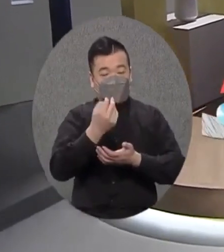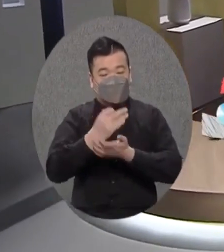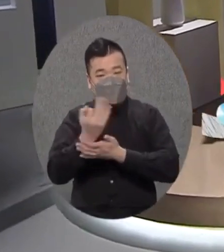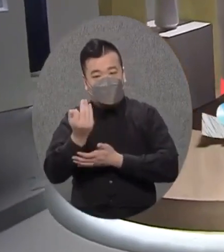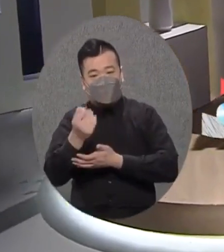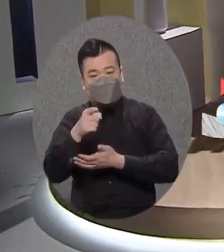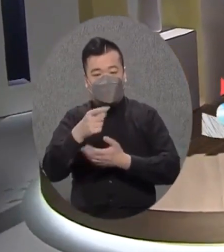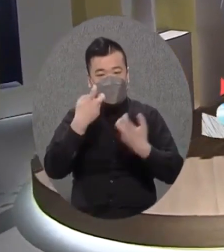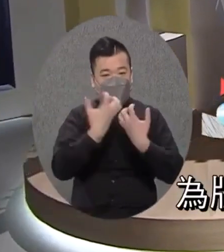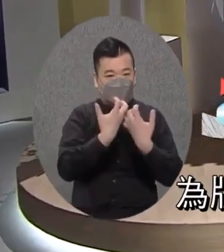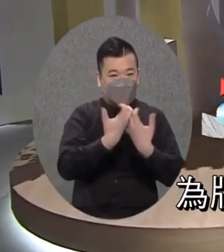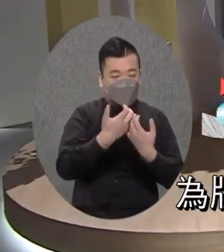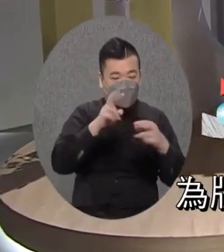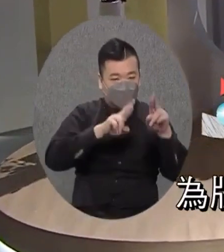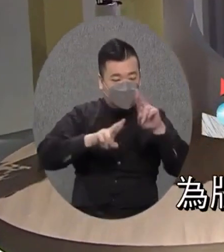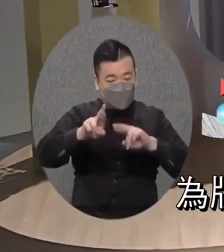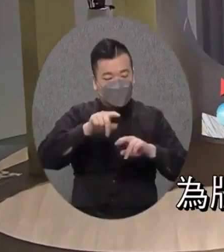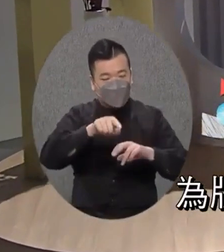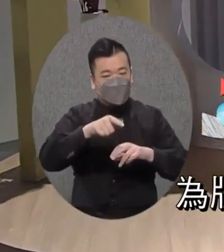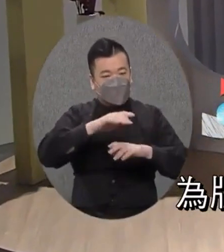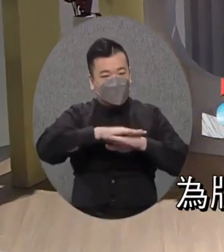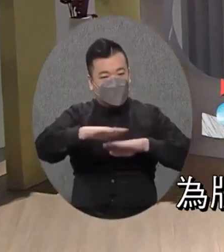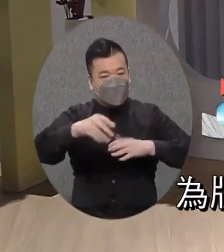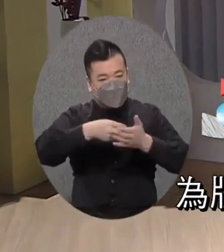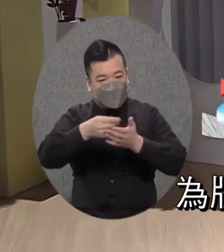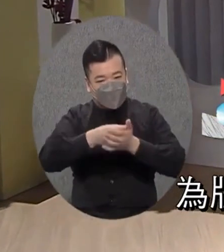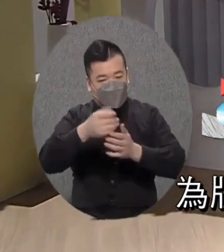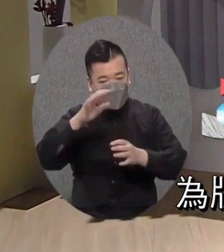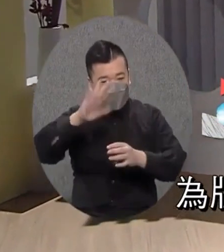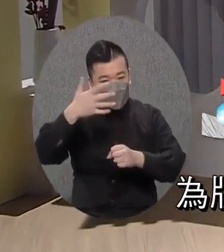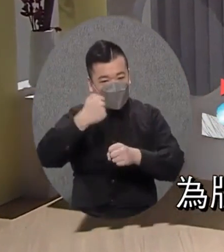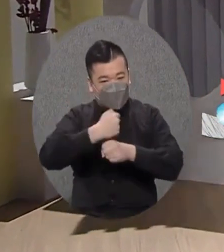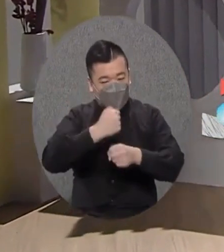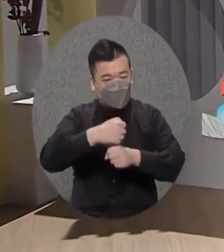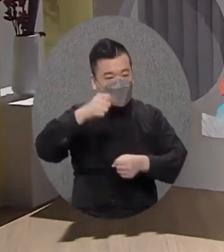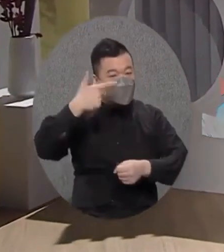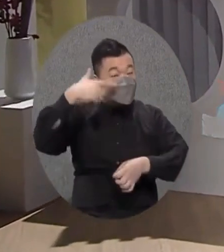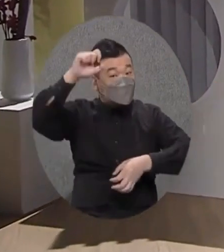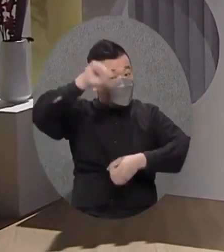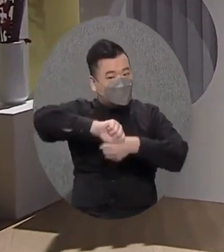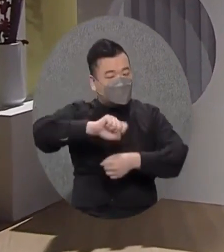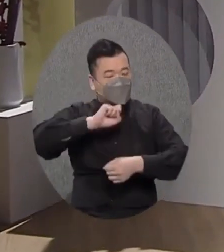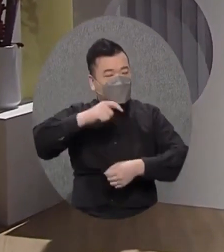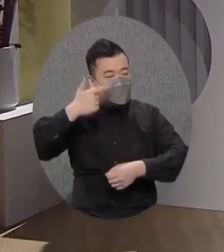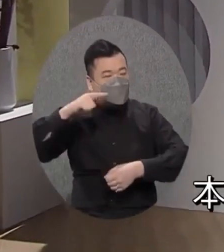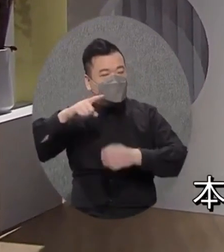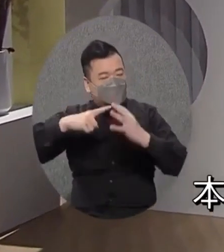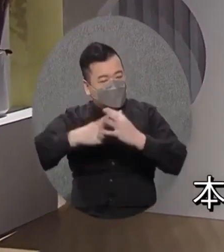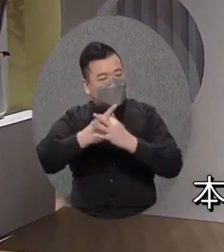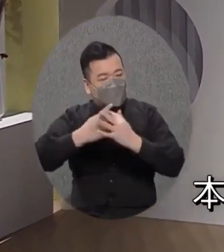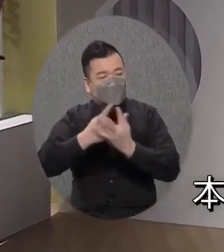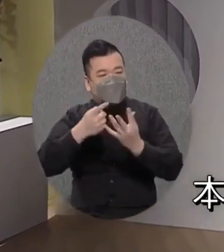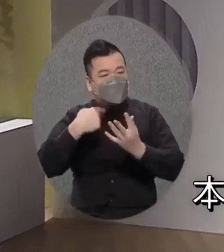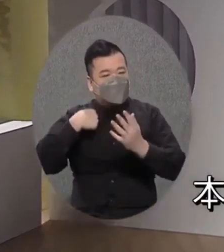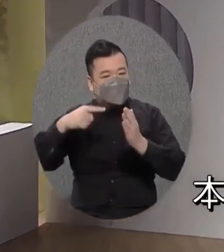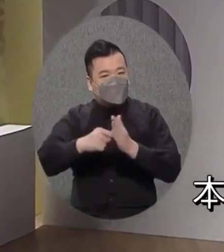的快速发展，为版画这种充满手作味道的艺术媒介带来不少挑战。今集我